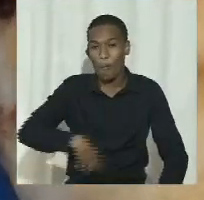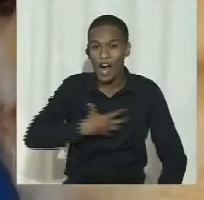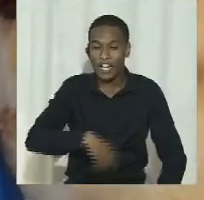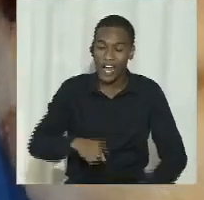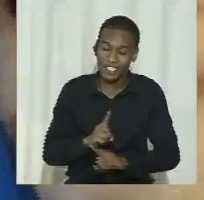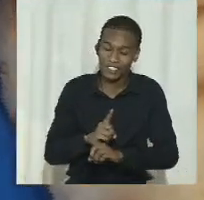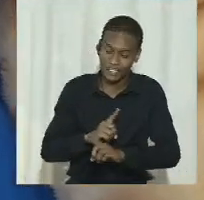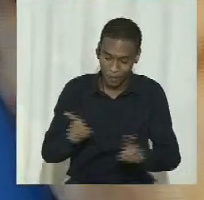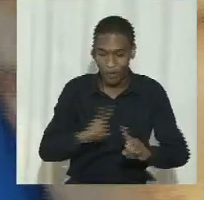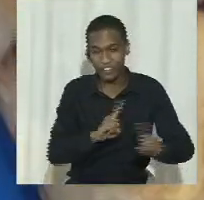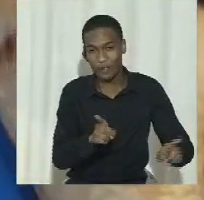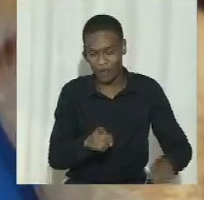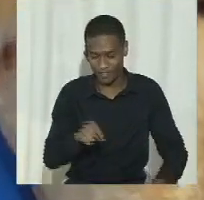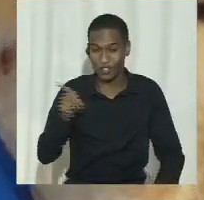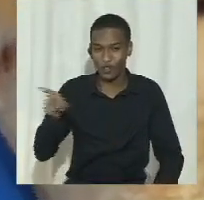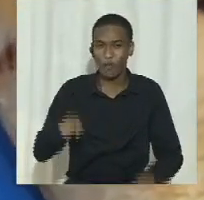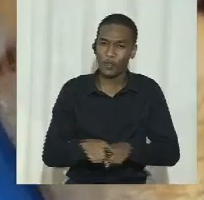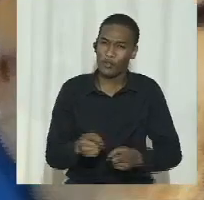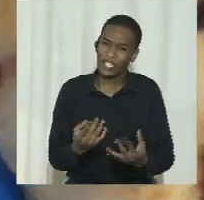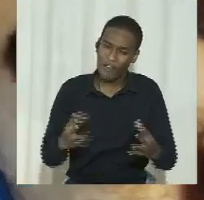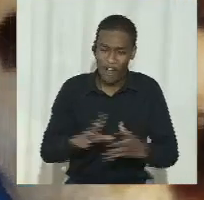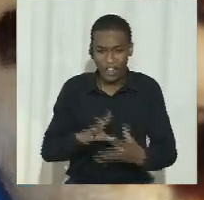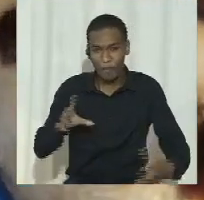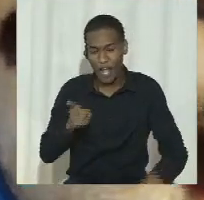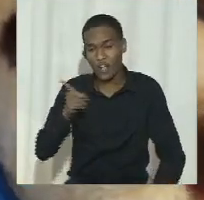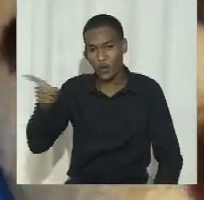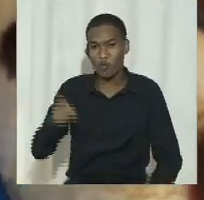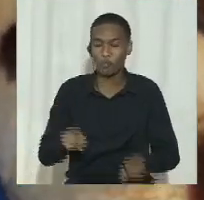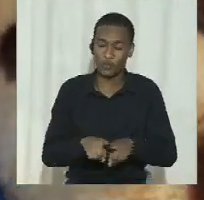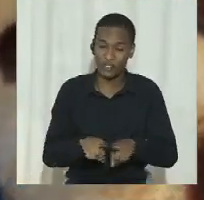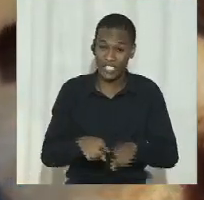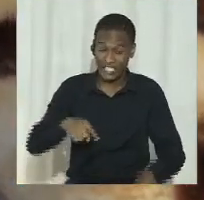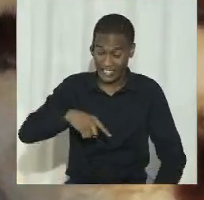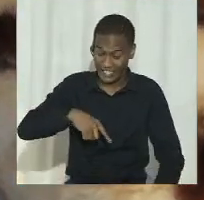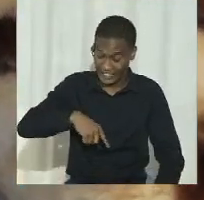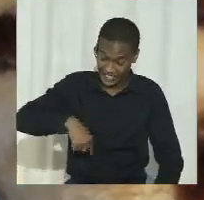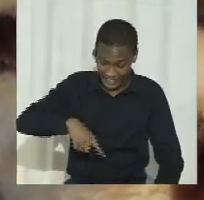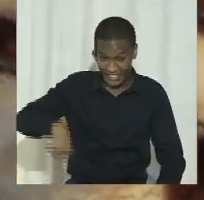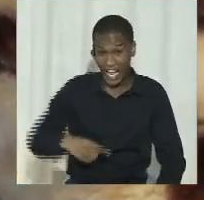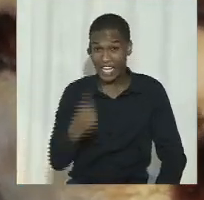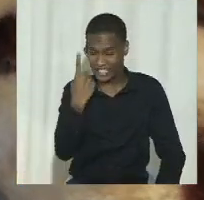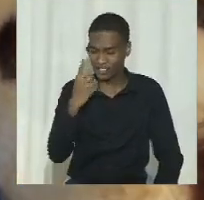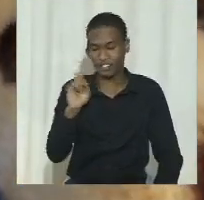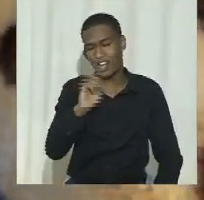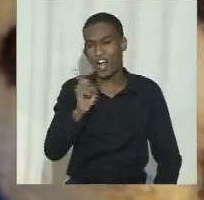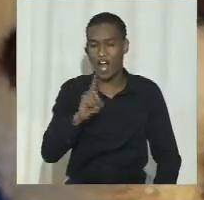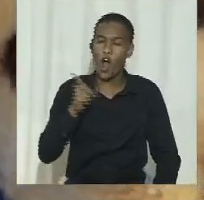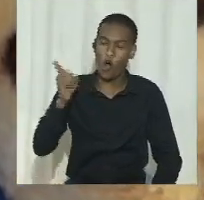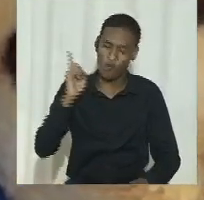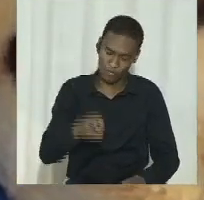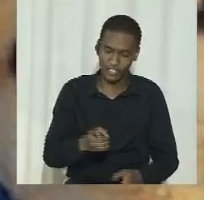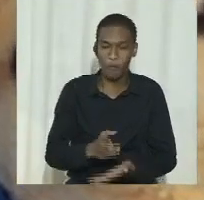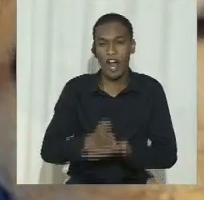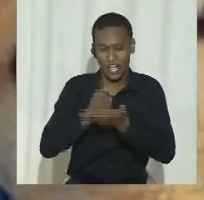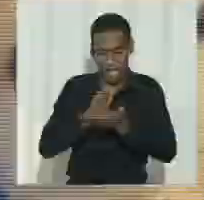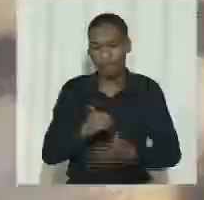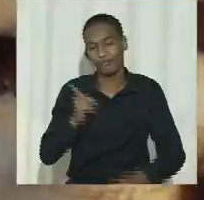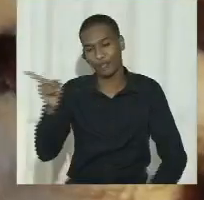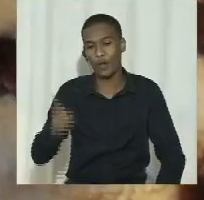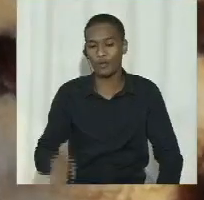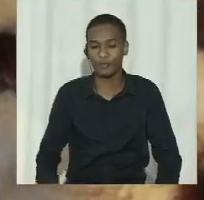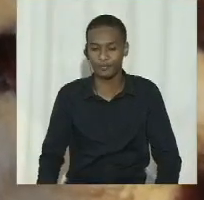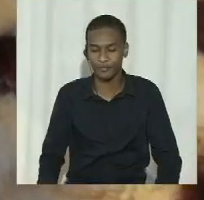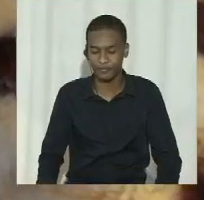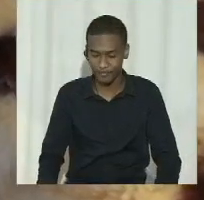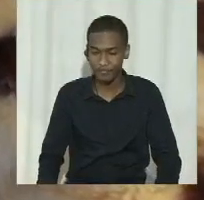fa zava-dehibe aminay matsapy ianao misy mandray tanana fa tsy kamboty rery mafy ny aretina fa hita hoe misy mandray ianao